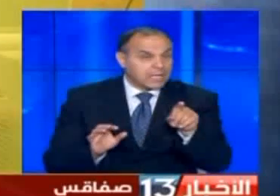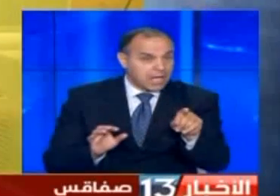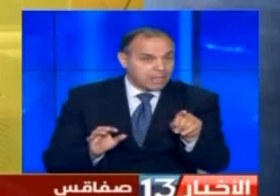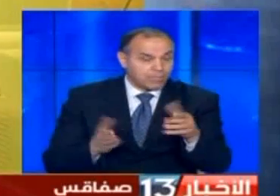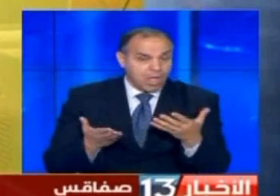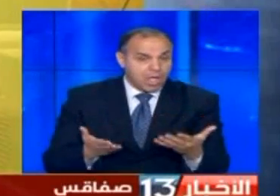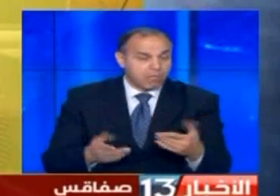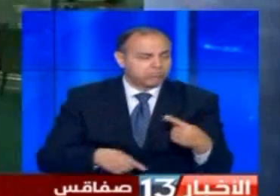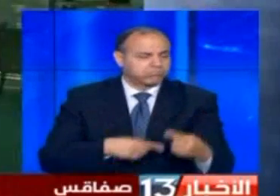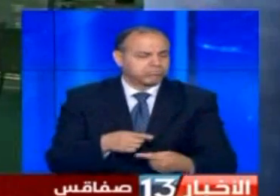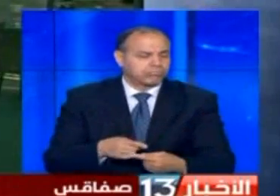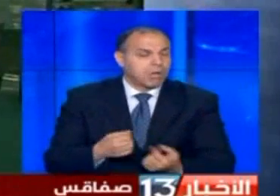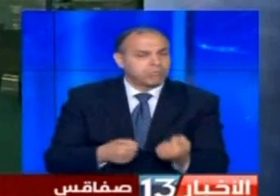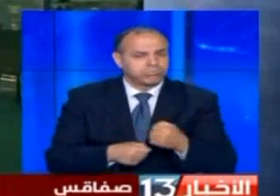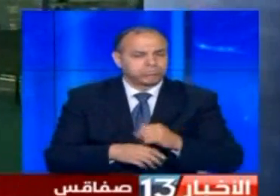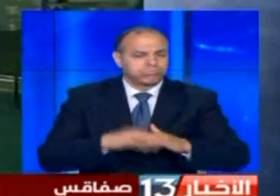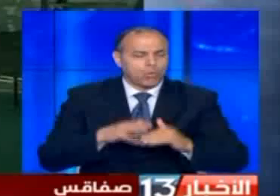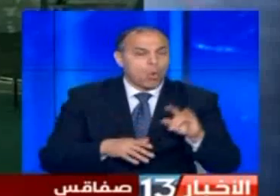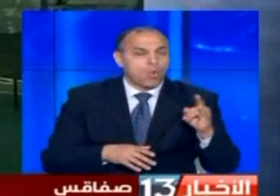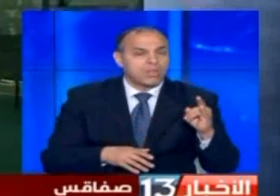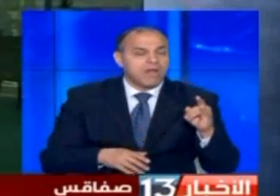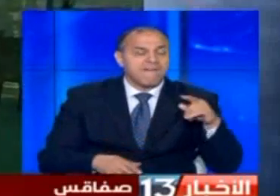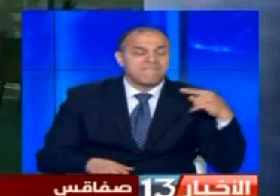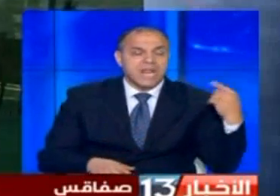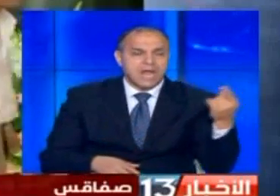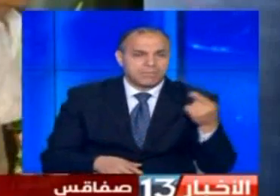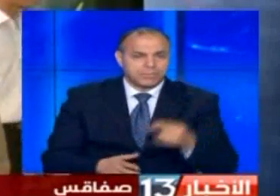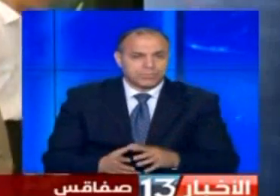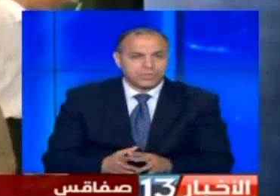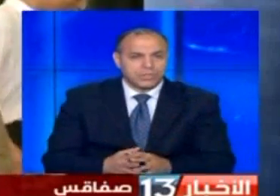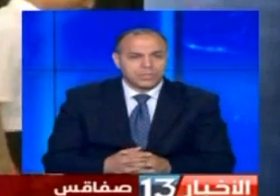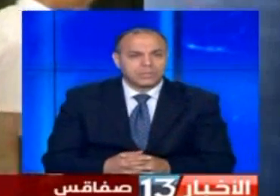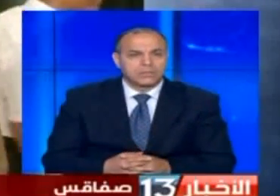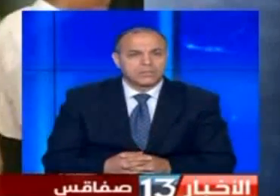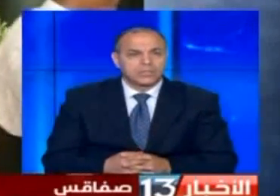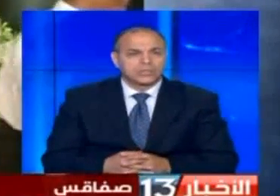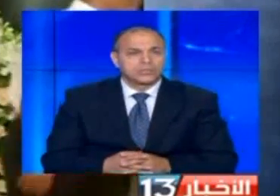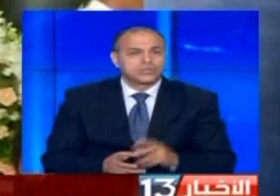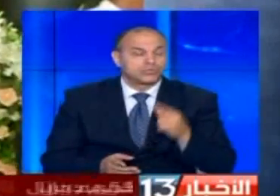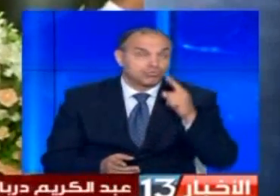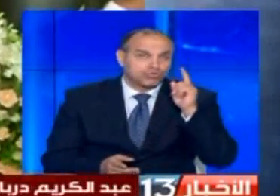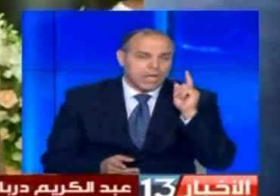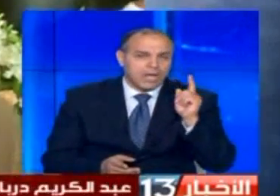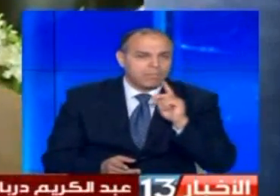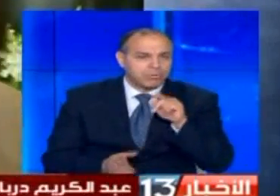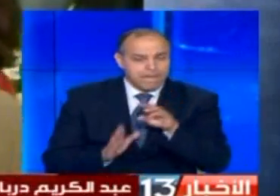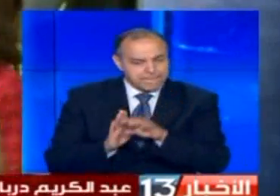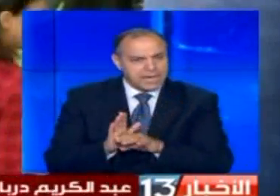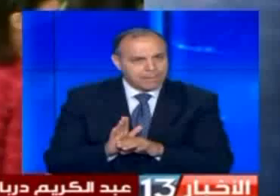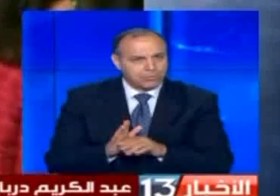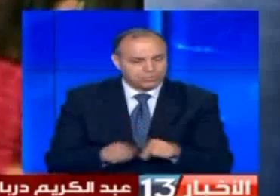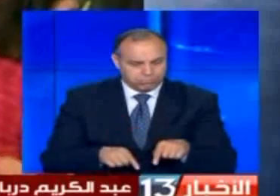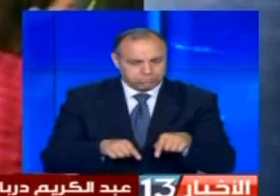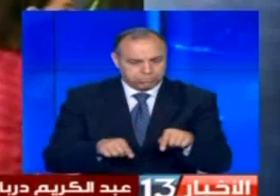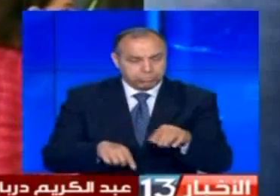تجعله مواكبا لاحدث مواصفات نزول الاعمال في العالم ان شاء الله قررنا باذن الله تعالى البرنامج بعنا ان شاء الله